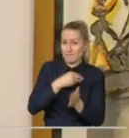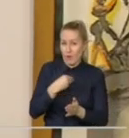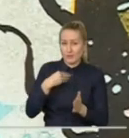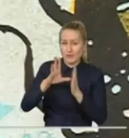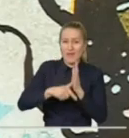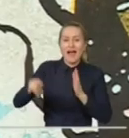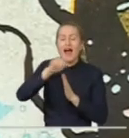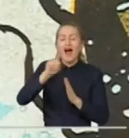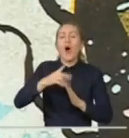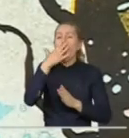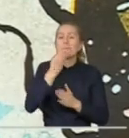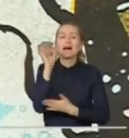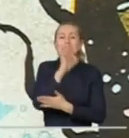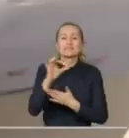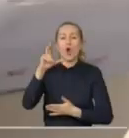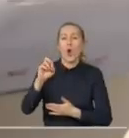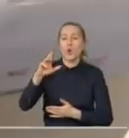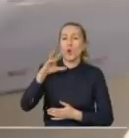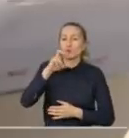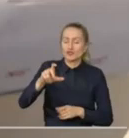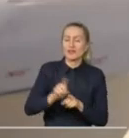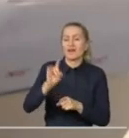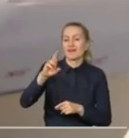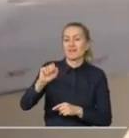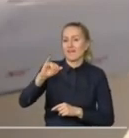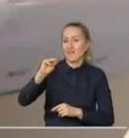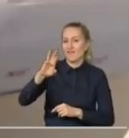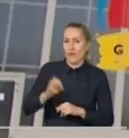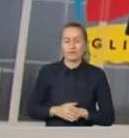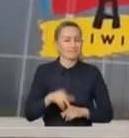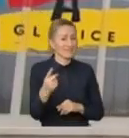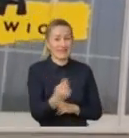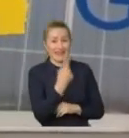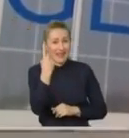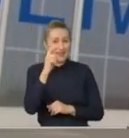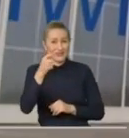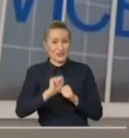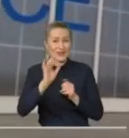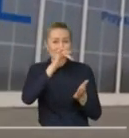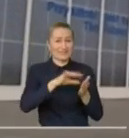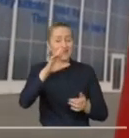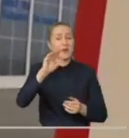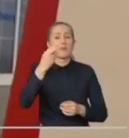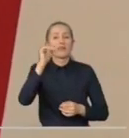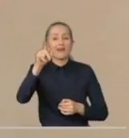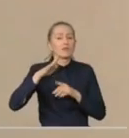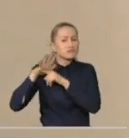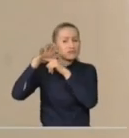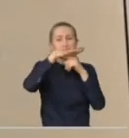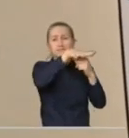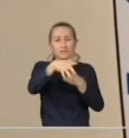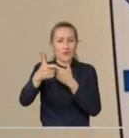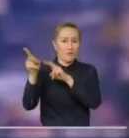Dalego w Choroszczy i Grajewie. I jedyny taki halny na świecie. W Rybniku robią wszystko, by szybowiec powrócił na